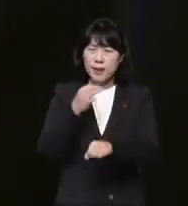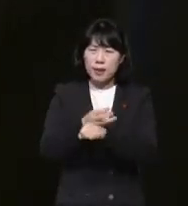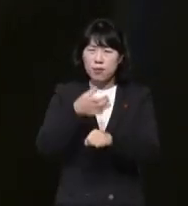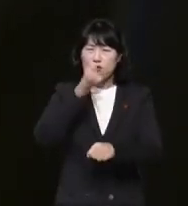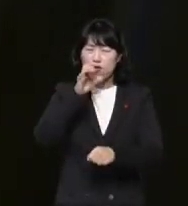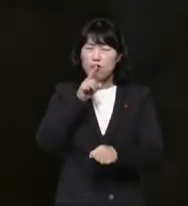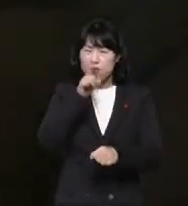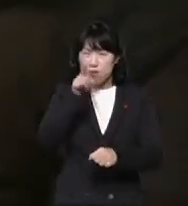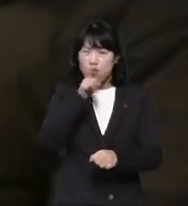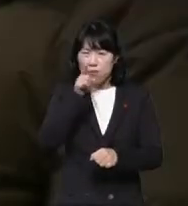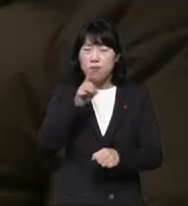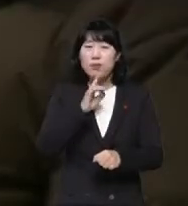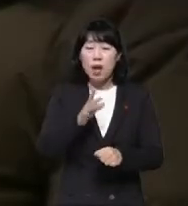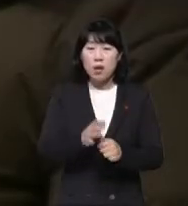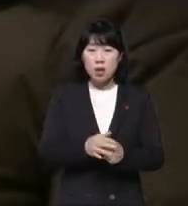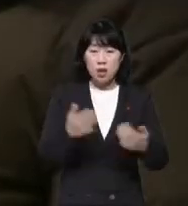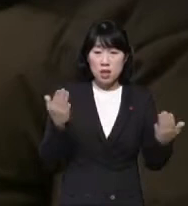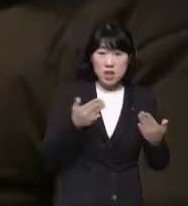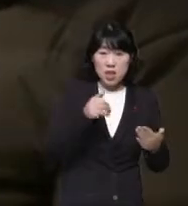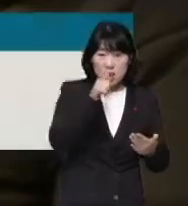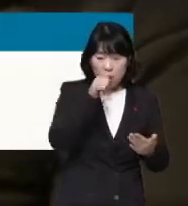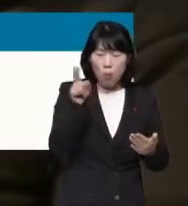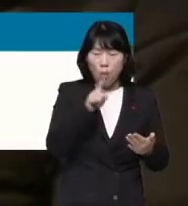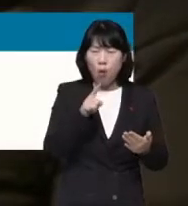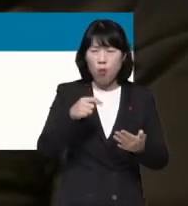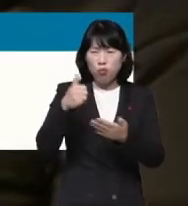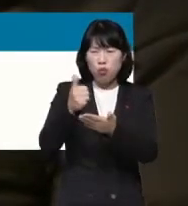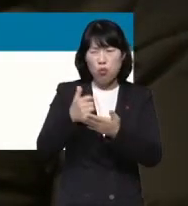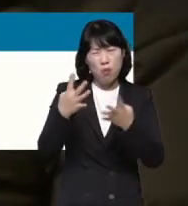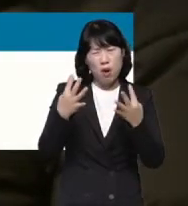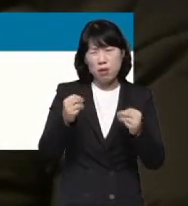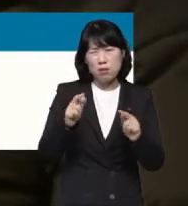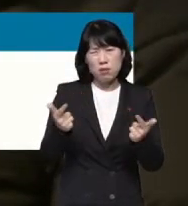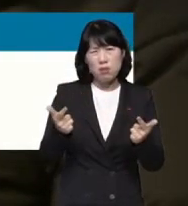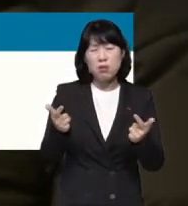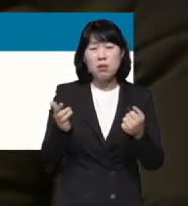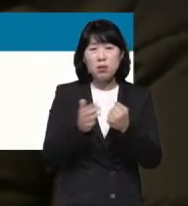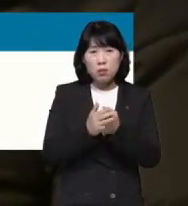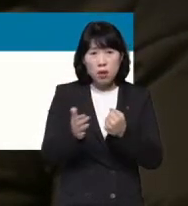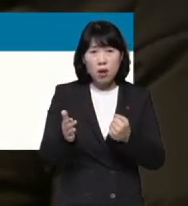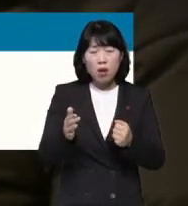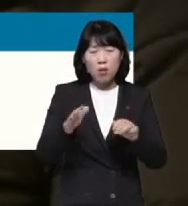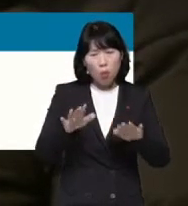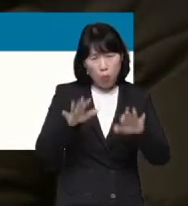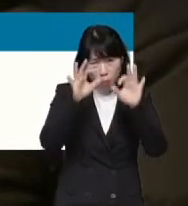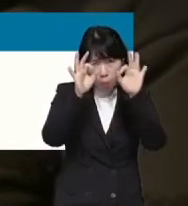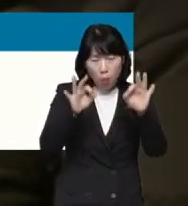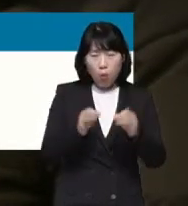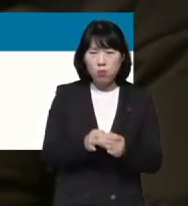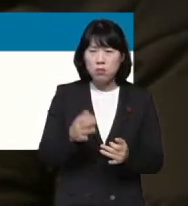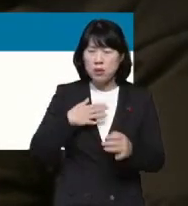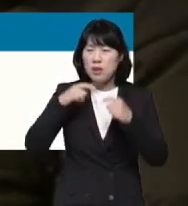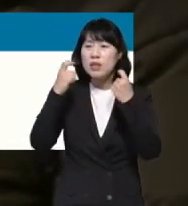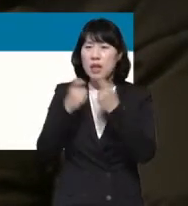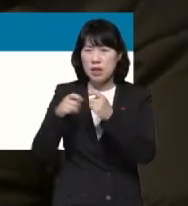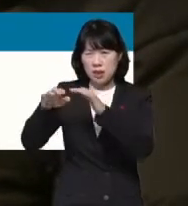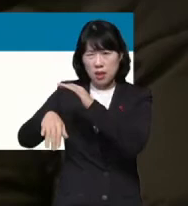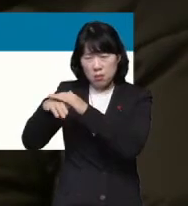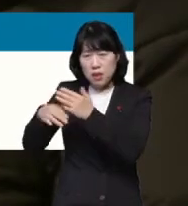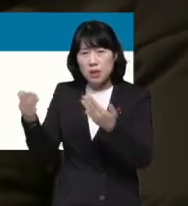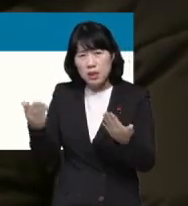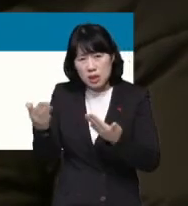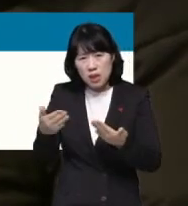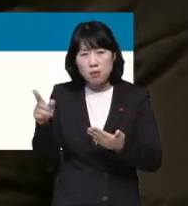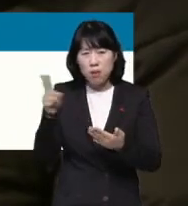주문합니다. 뭐 일이 있다고 하면 손님이 많이 없잖아요. 그러면 뭐 노가대도 뛰고 대리운전도